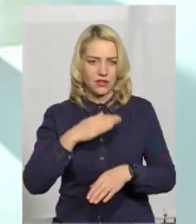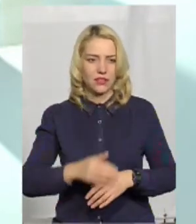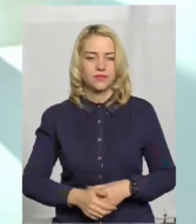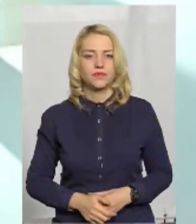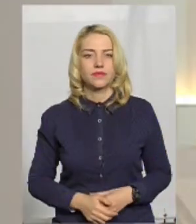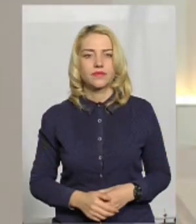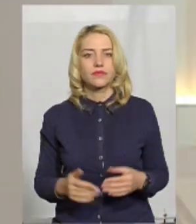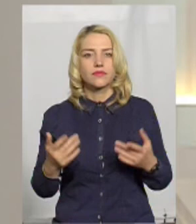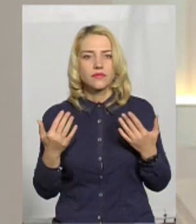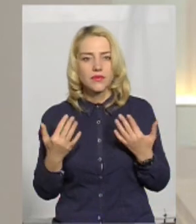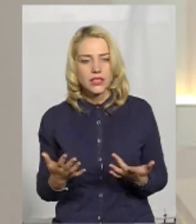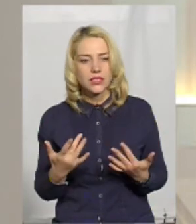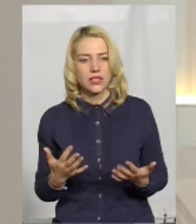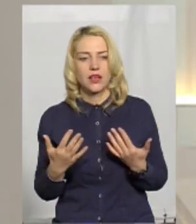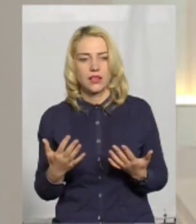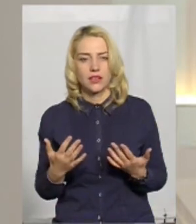Скільки